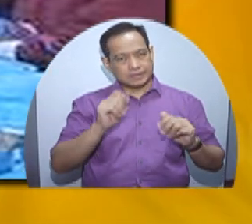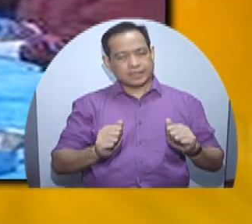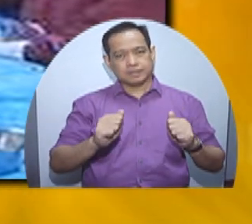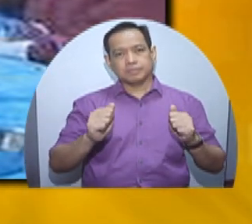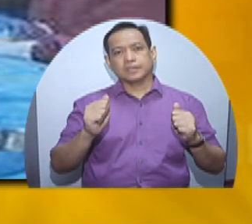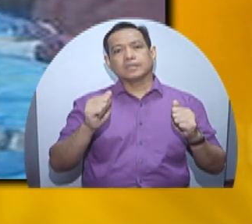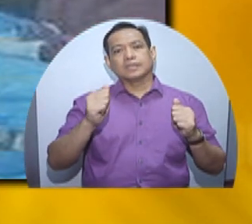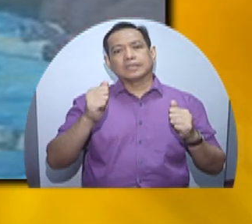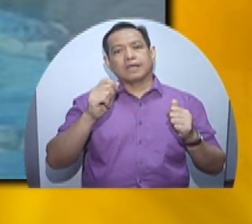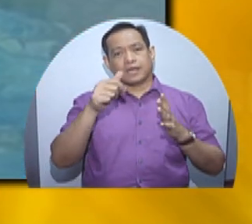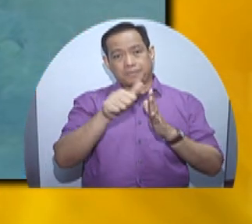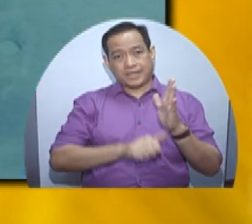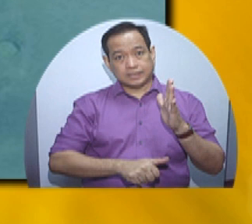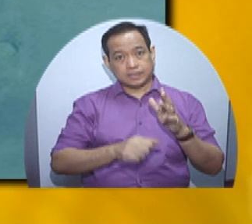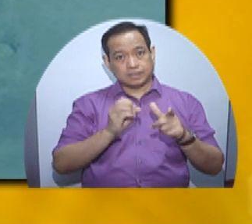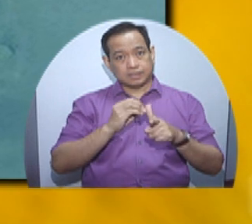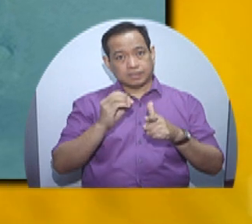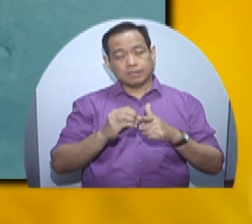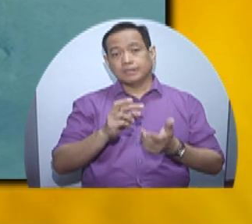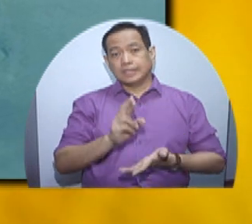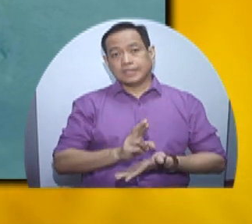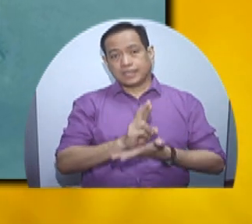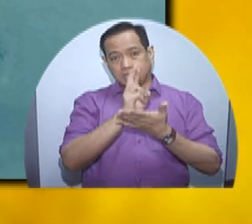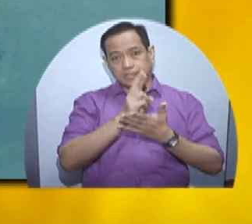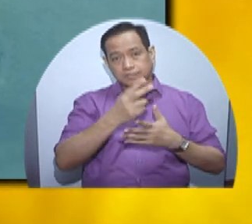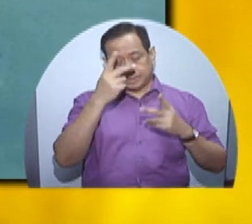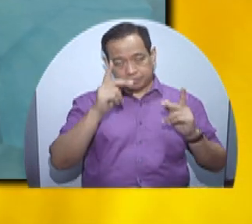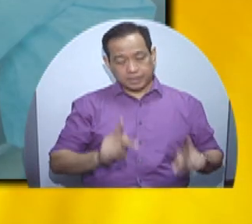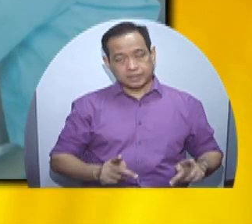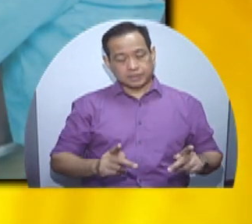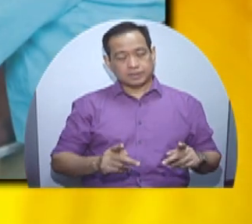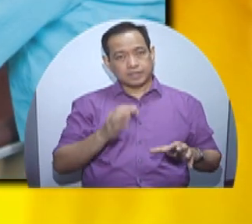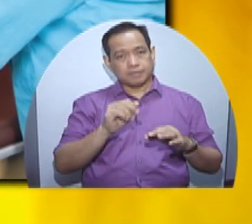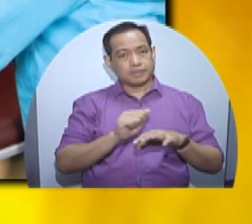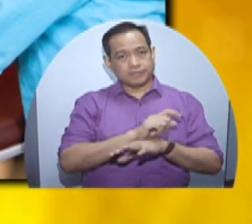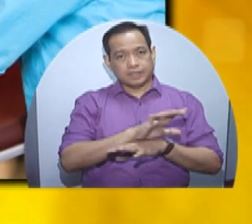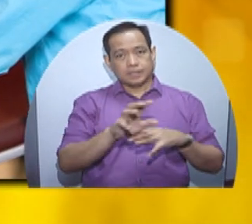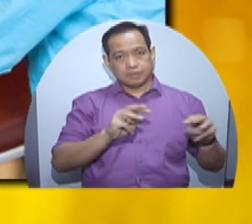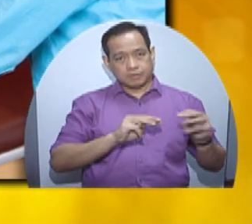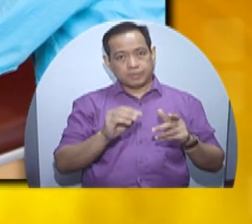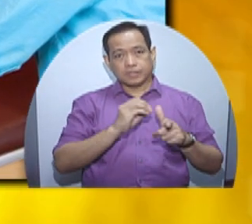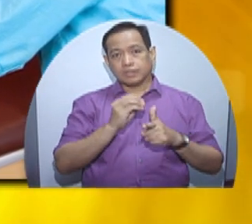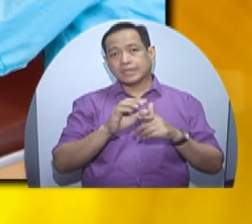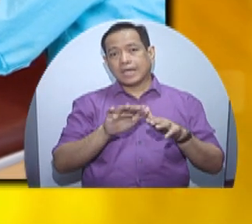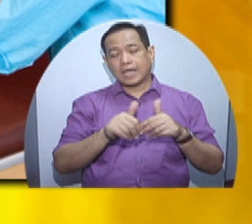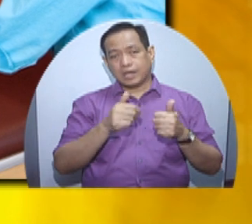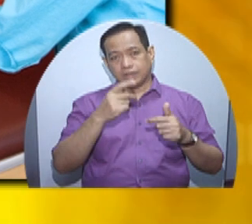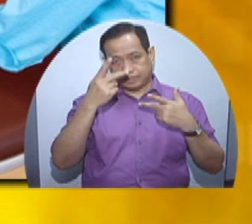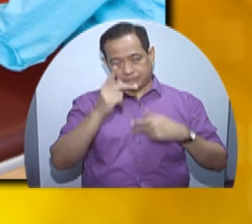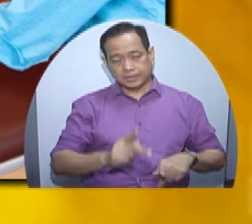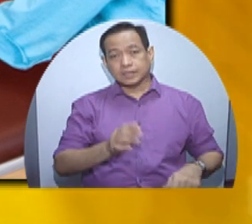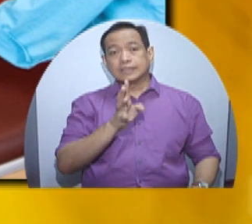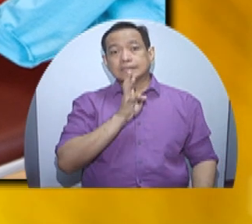siyang operahan. Pagkatapos ito, maaaring i-rehabilitate ang pasyente kung naapektuhan ang pagkilos o